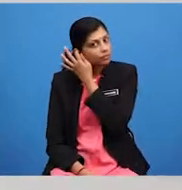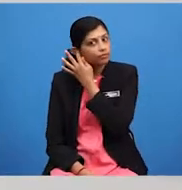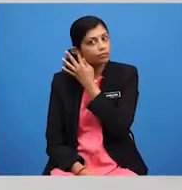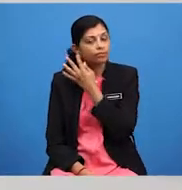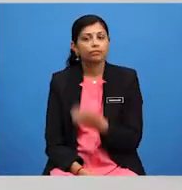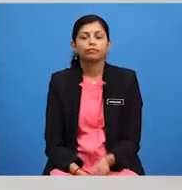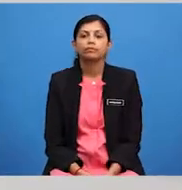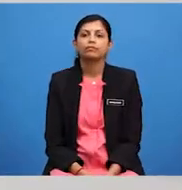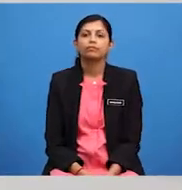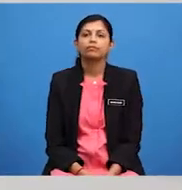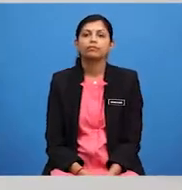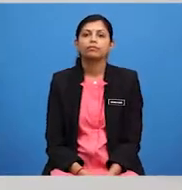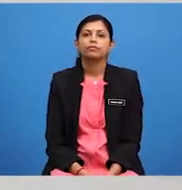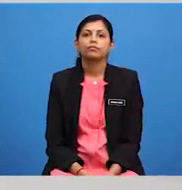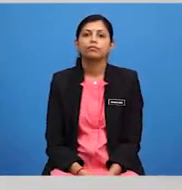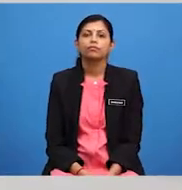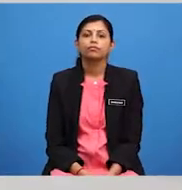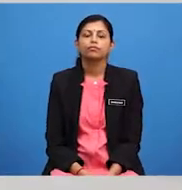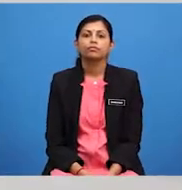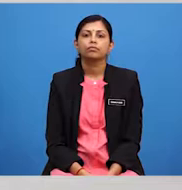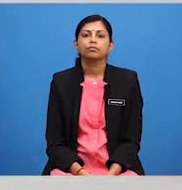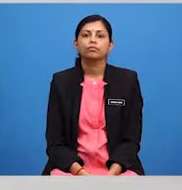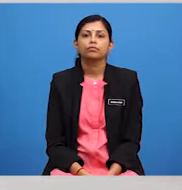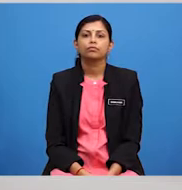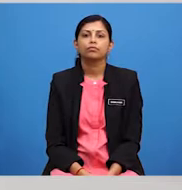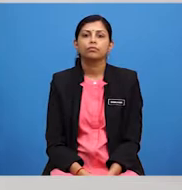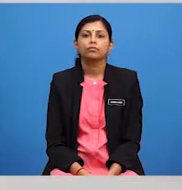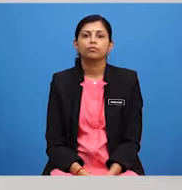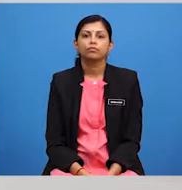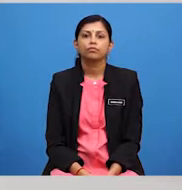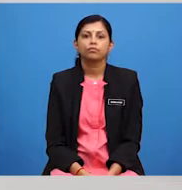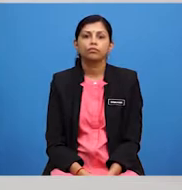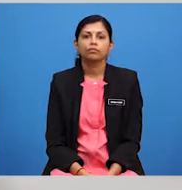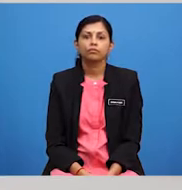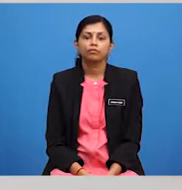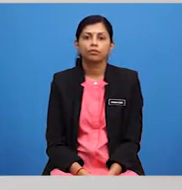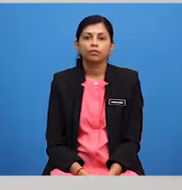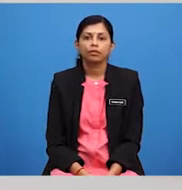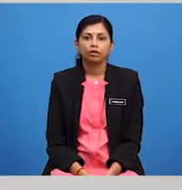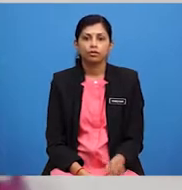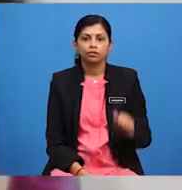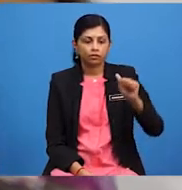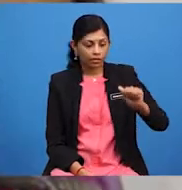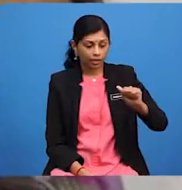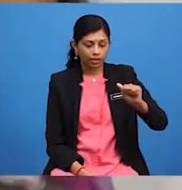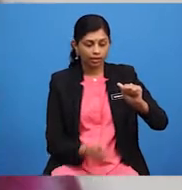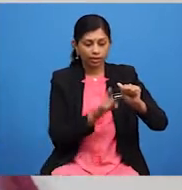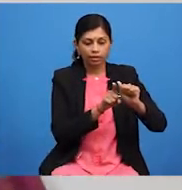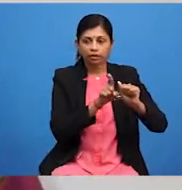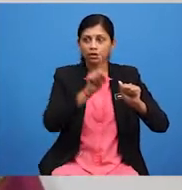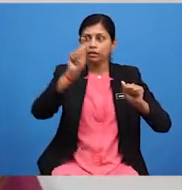Seterusnya, bermula dari titik A, unjurkan garisan perspektif ke titik lenyap